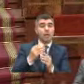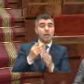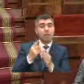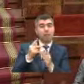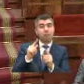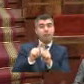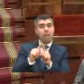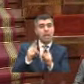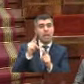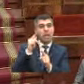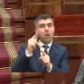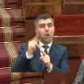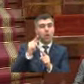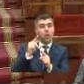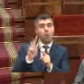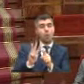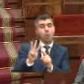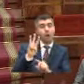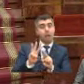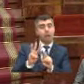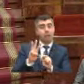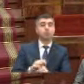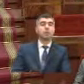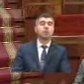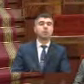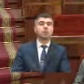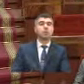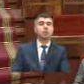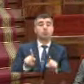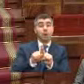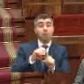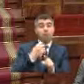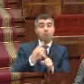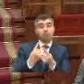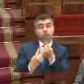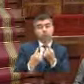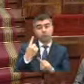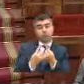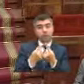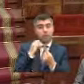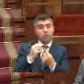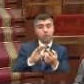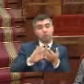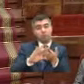12 وات ساعه، وكذلك 30% من الانتاج ديال المكتب حوالي